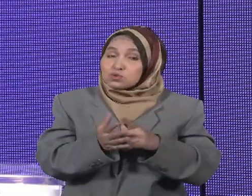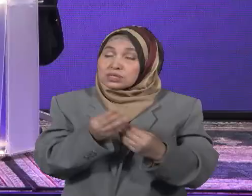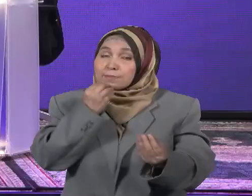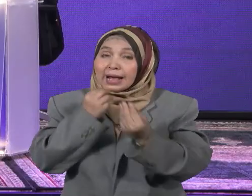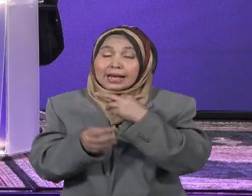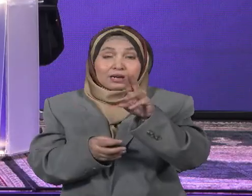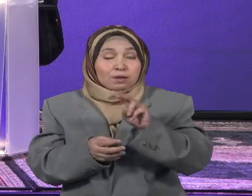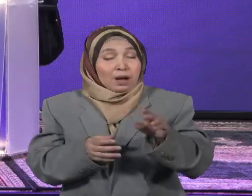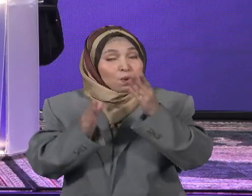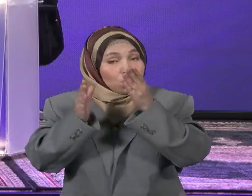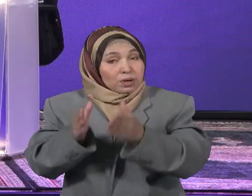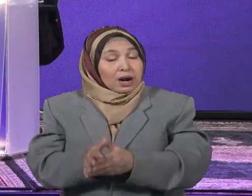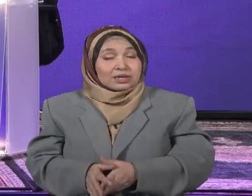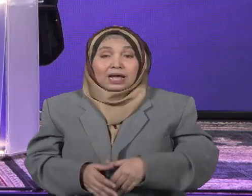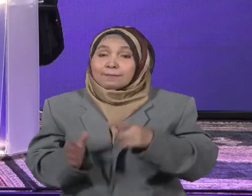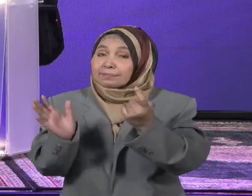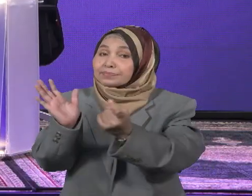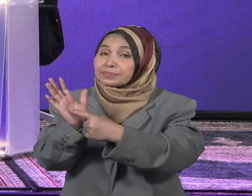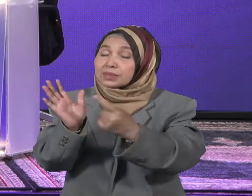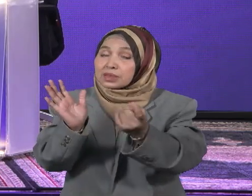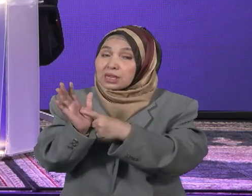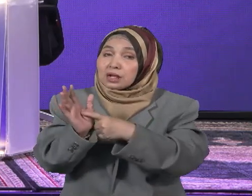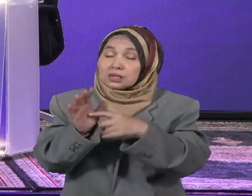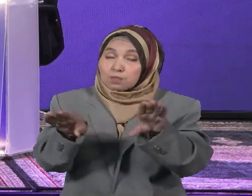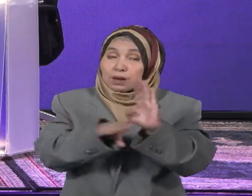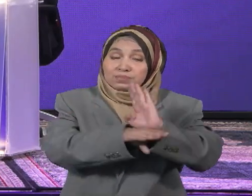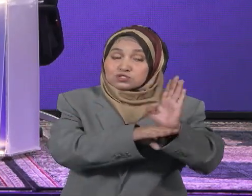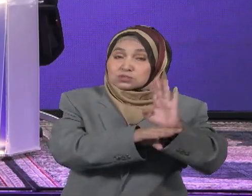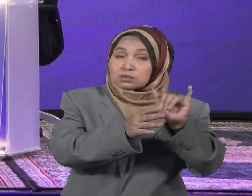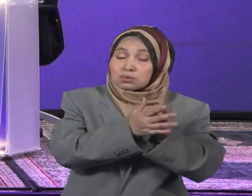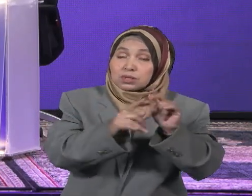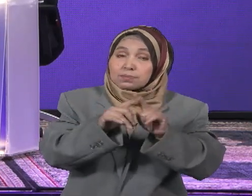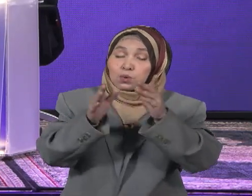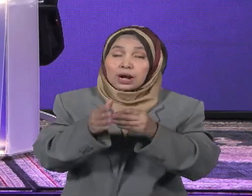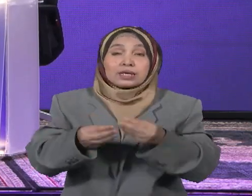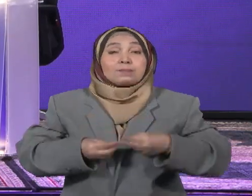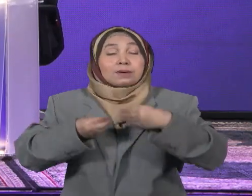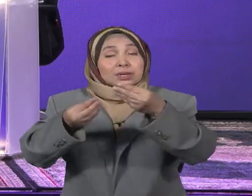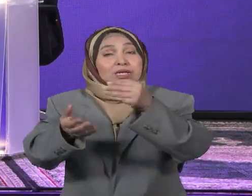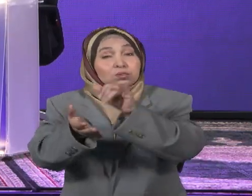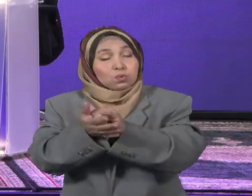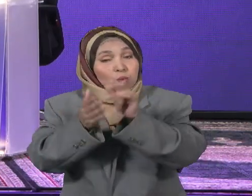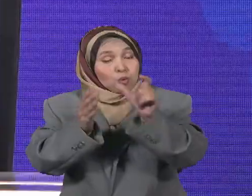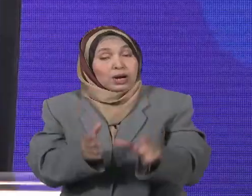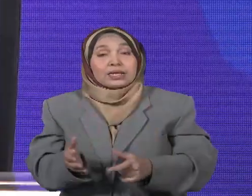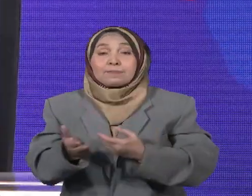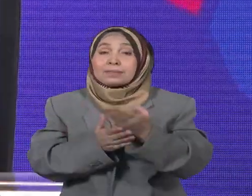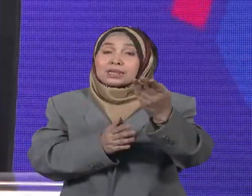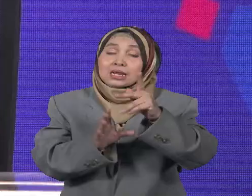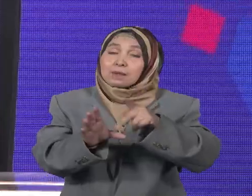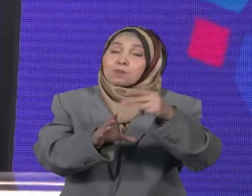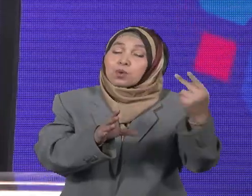tu orang yang bagi hutang lah, ya, ataupun yang membuat bisnes tersebut. Tapi orang yang memberinya itu orang yang beli produk, orang